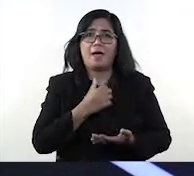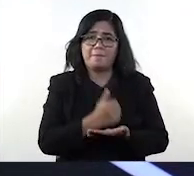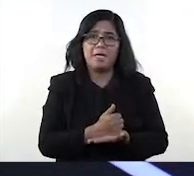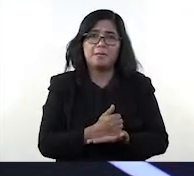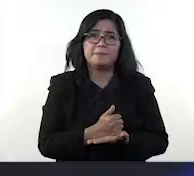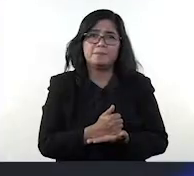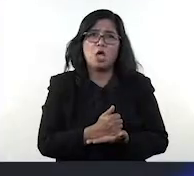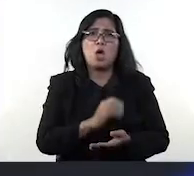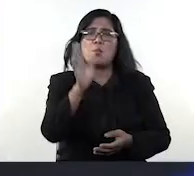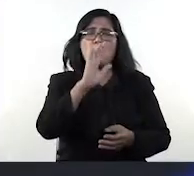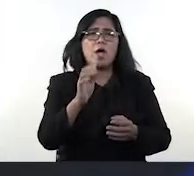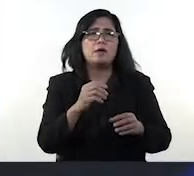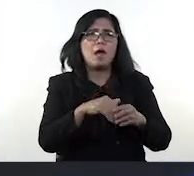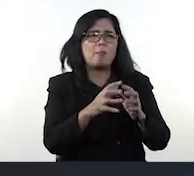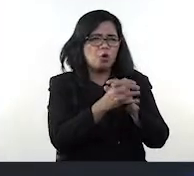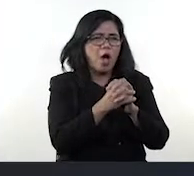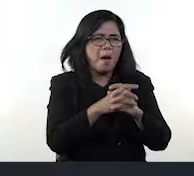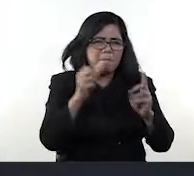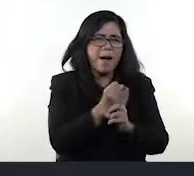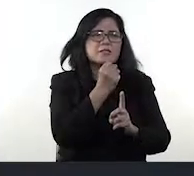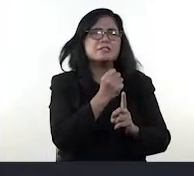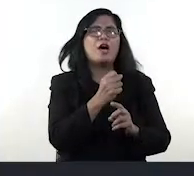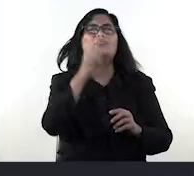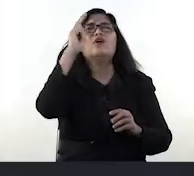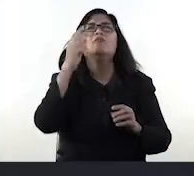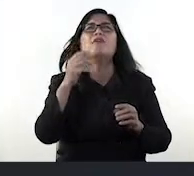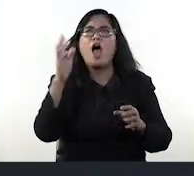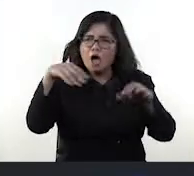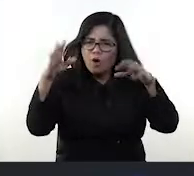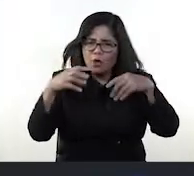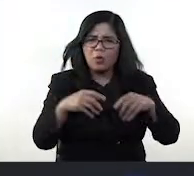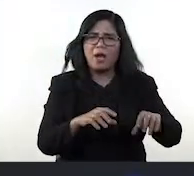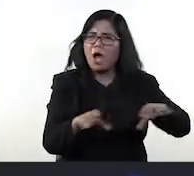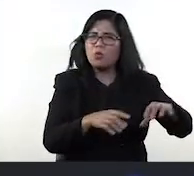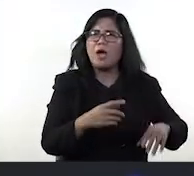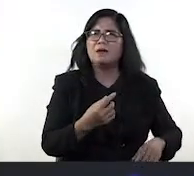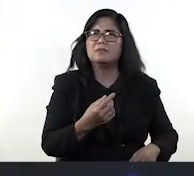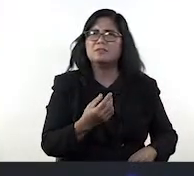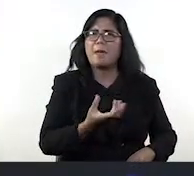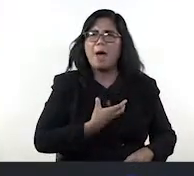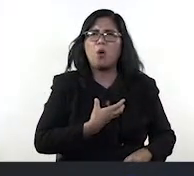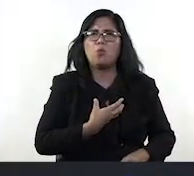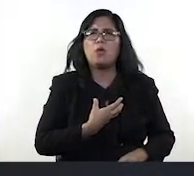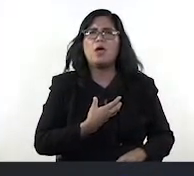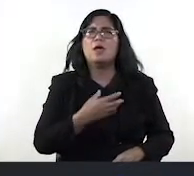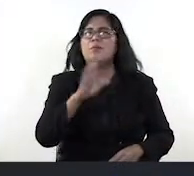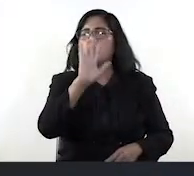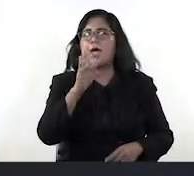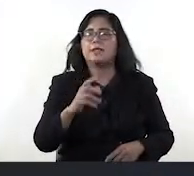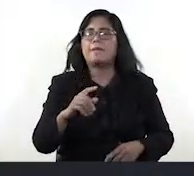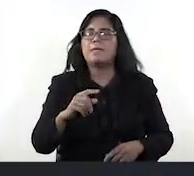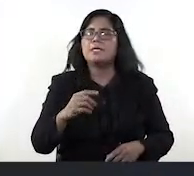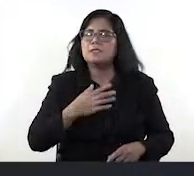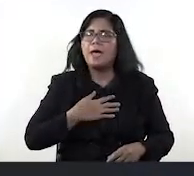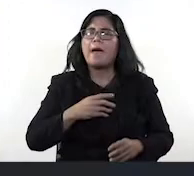I am at Hai bukan dalam doa sepak satu untuk melakukan semua SMA Hai tapi lamdo AC paksa diri